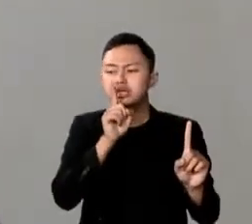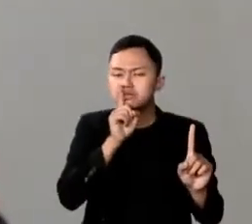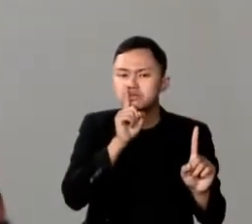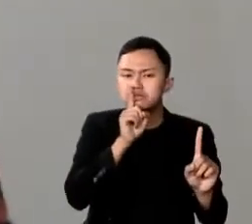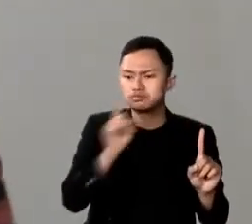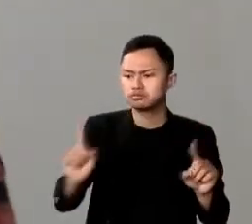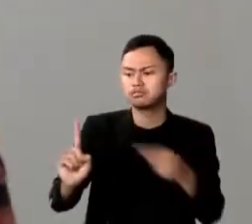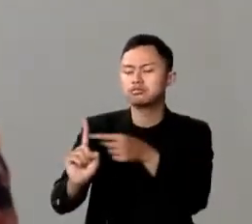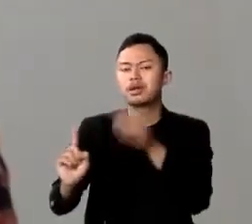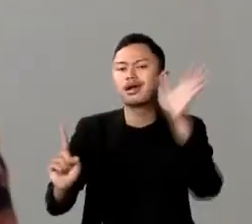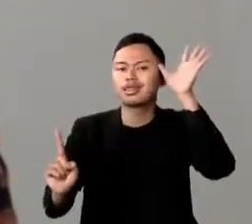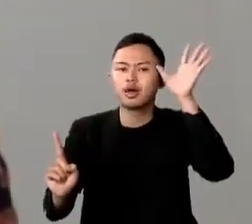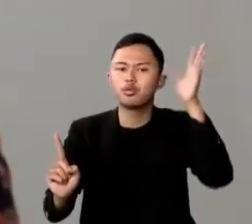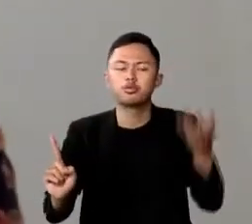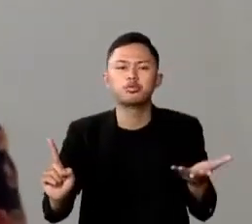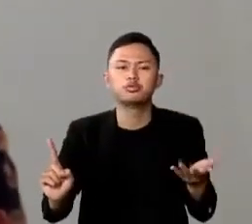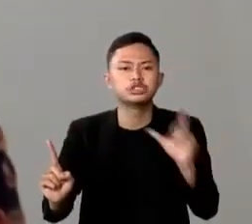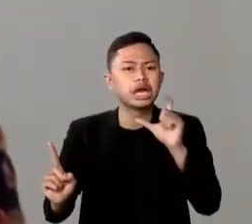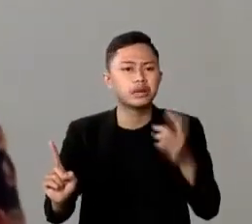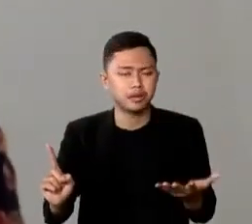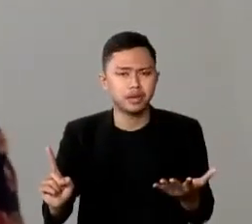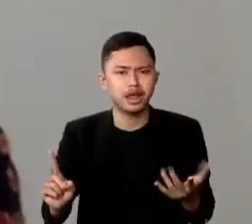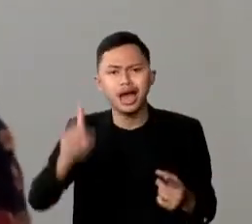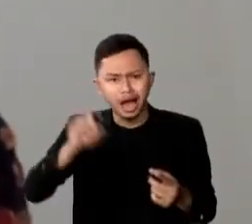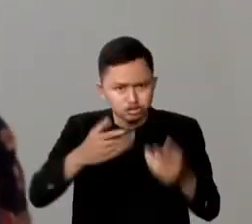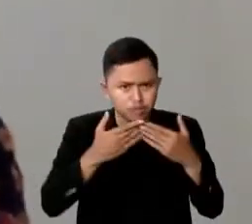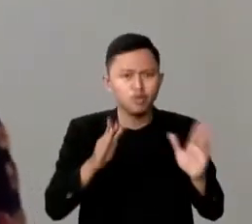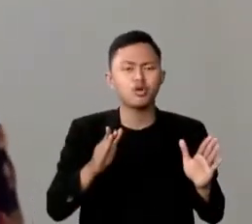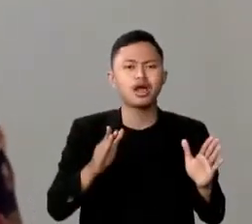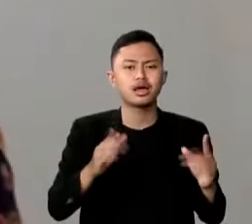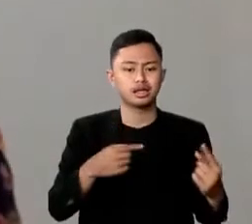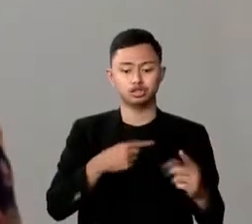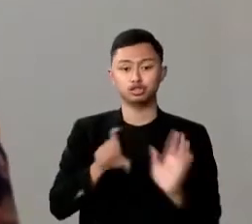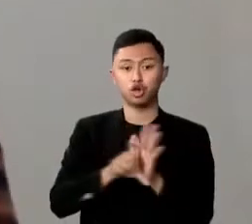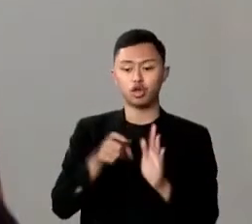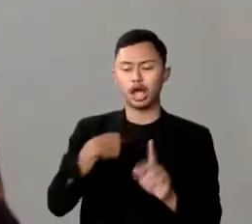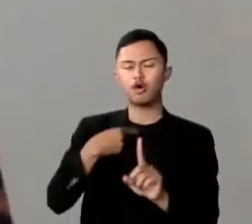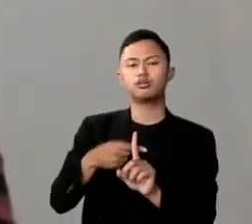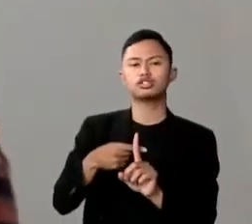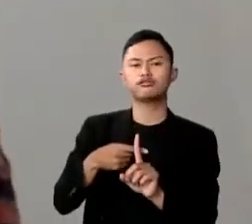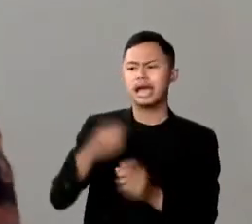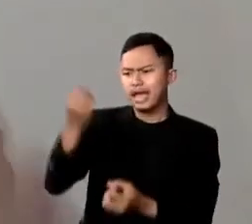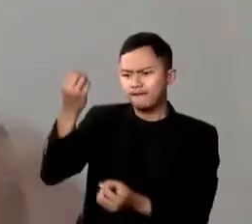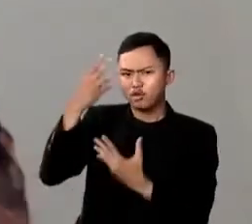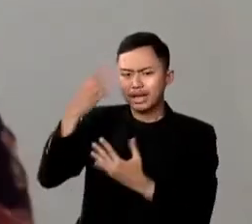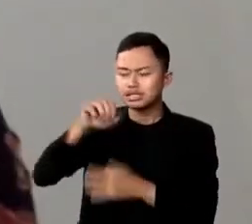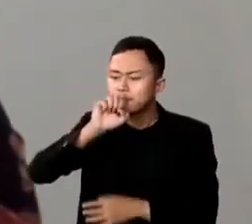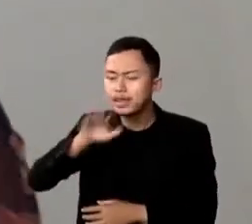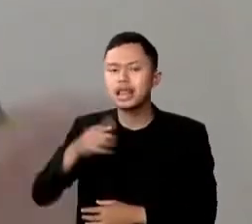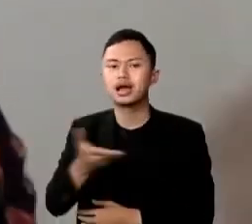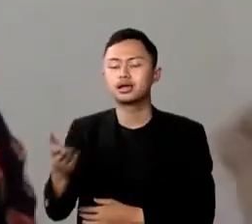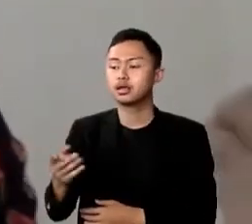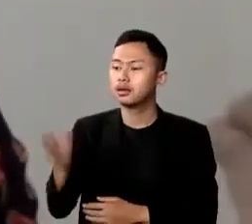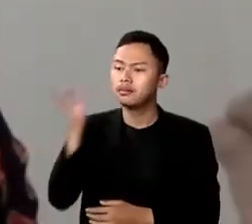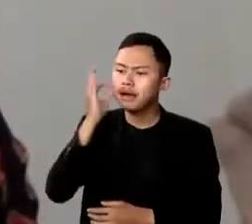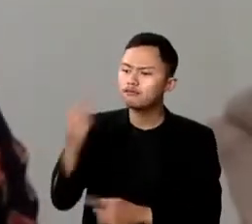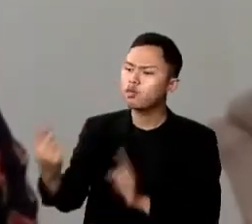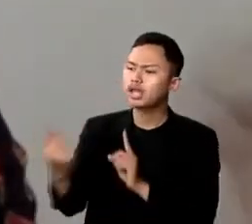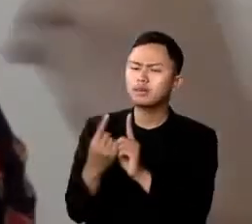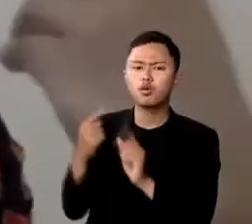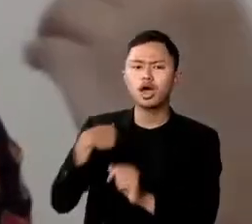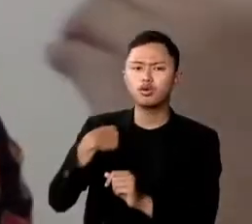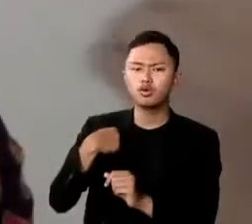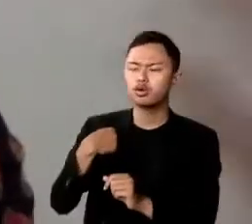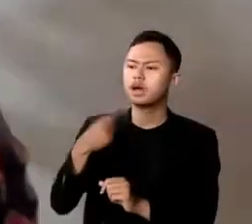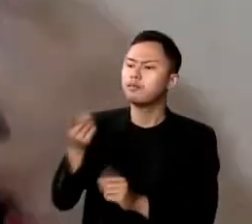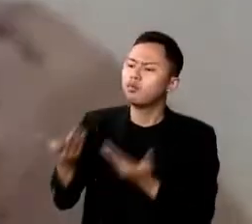bertambah gitu Jadi kalau kita positif maka kewajiban kita Untuk menginformasikan sehingga orang-orang yang pernah kontak dengan kita dalam 14 Hari